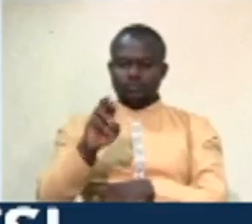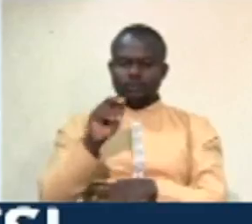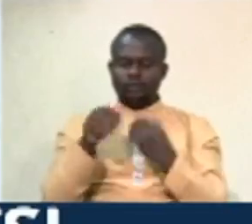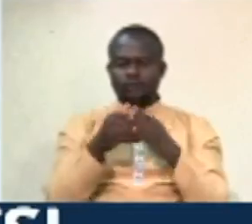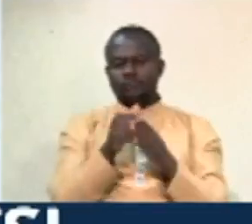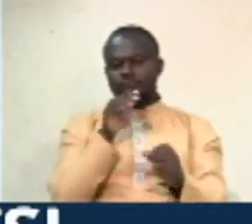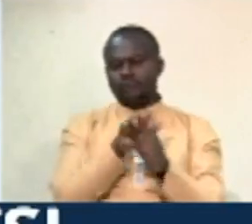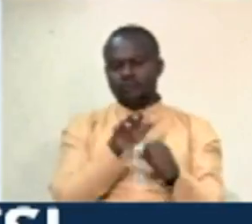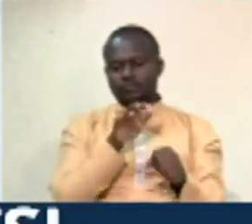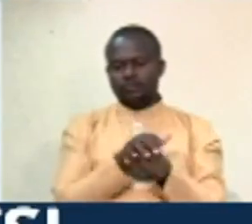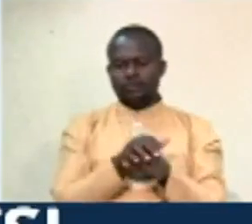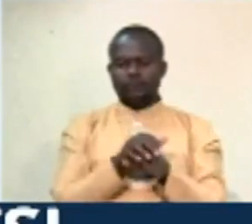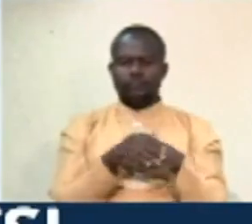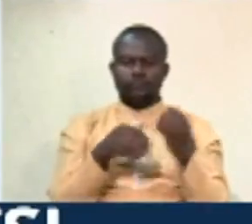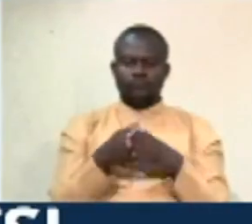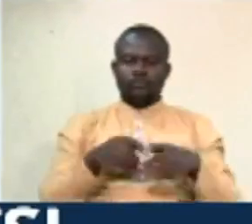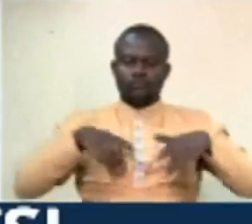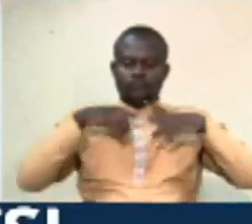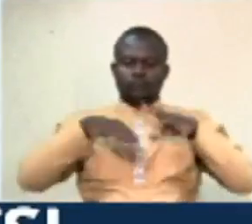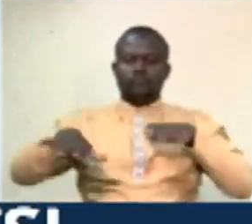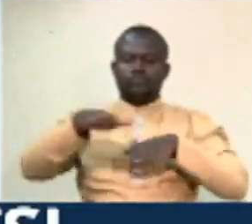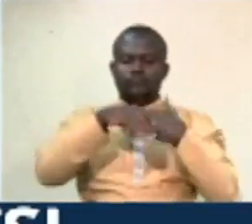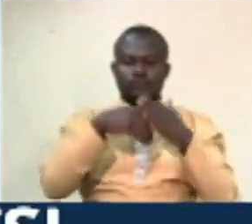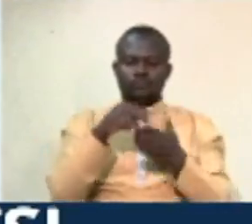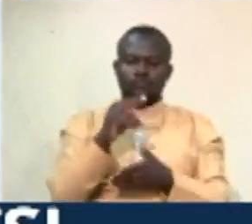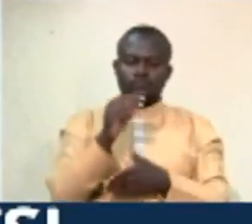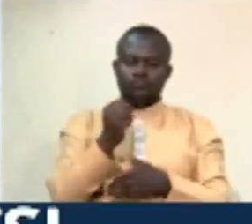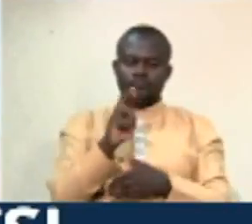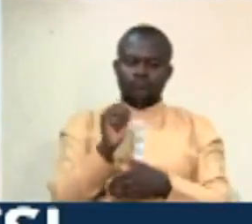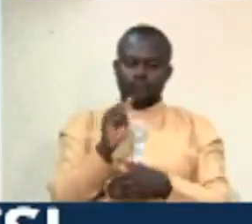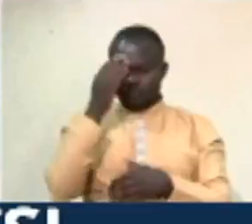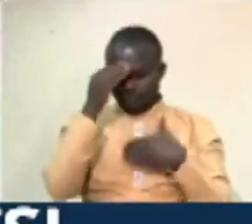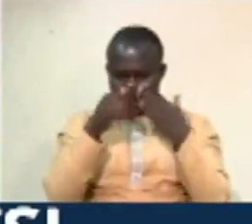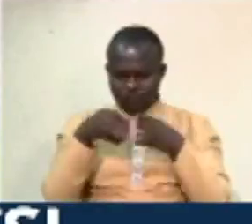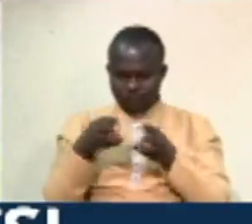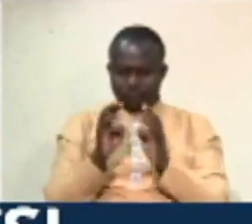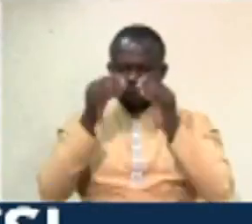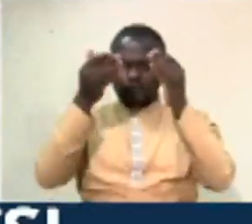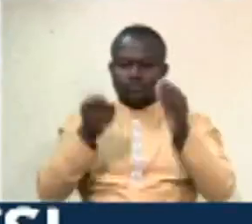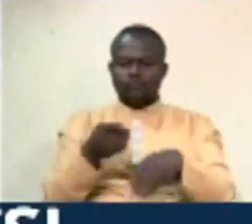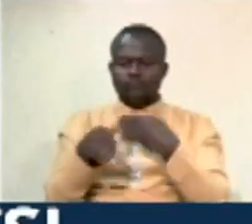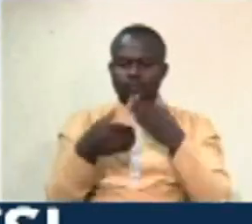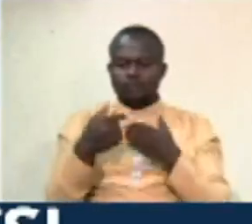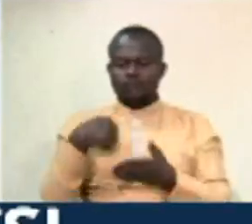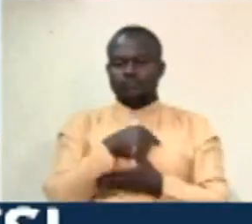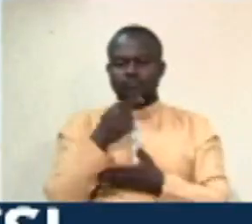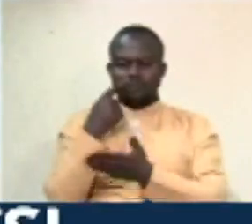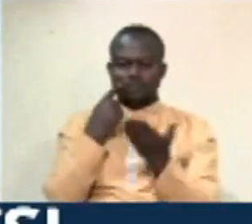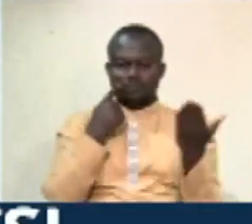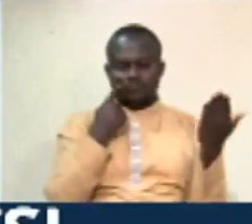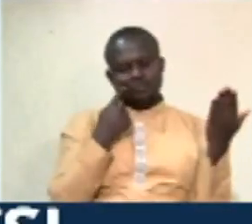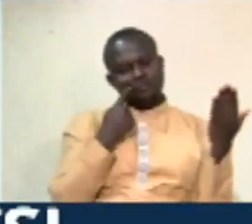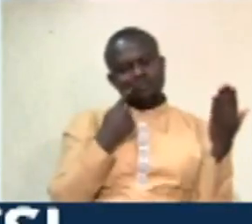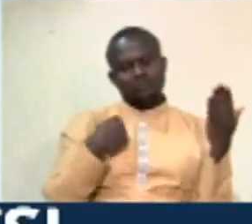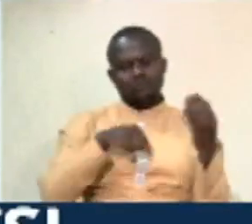batuye ahangaha mu bice by'i Nyamirambo, ku buryo kugeza n'ubu ngubu kuri urukuta rw'ishuri rya Saint